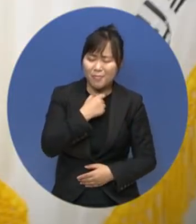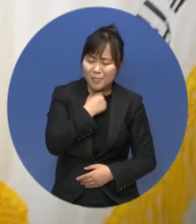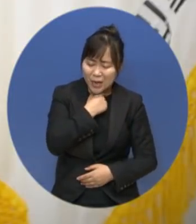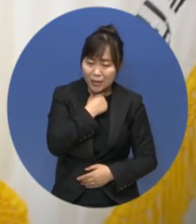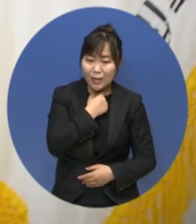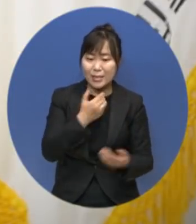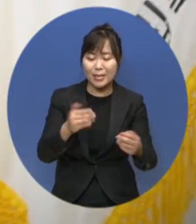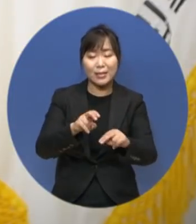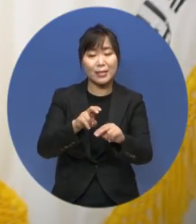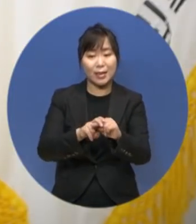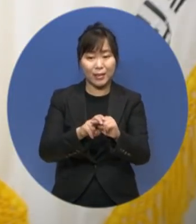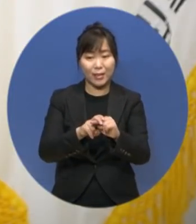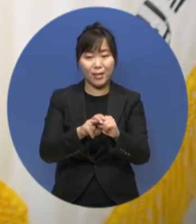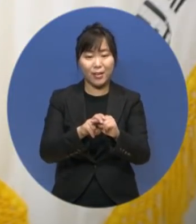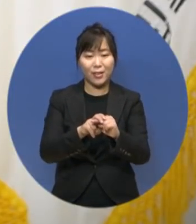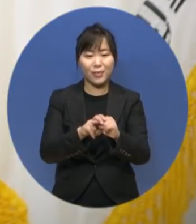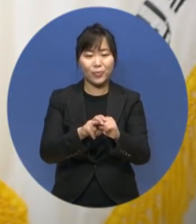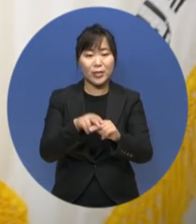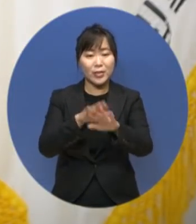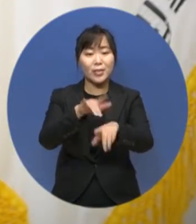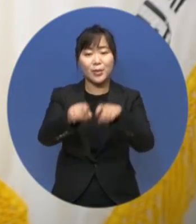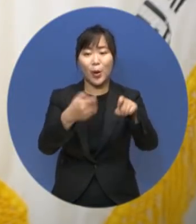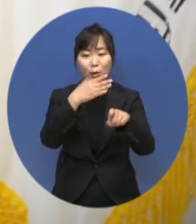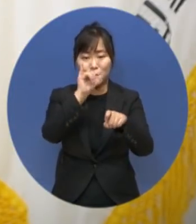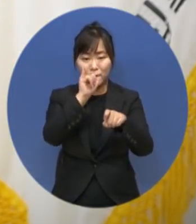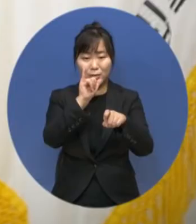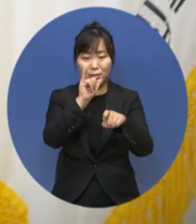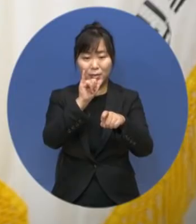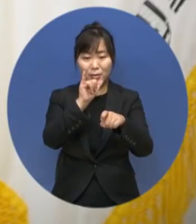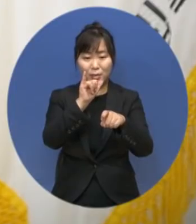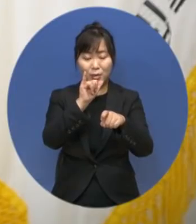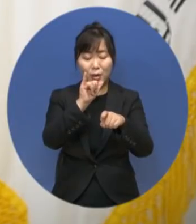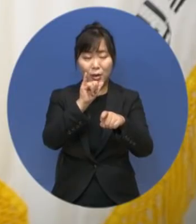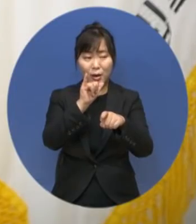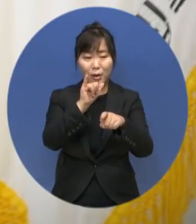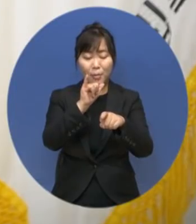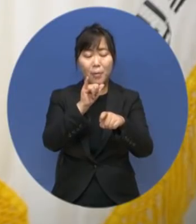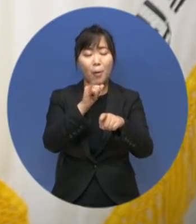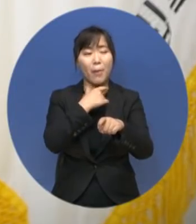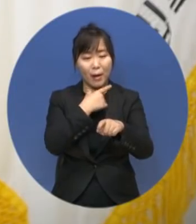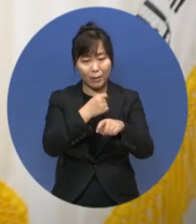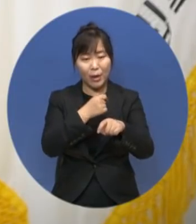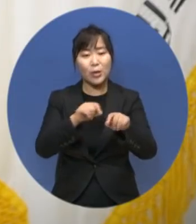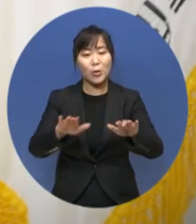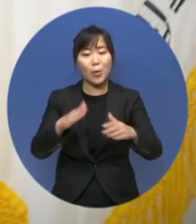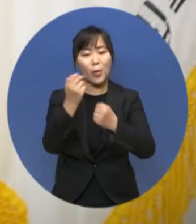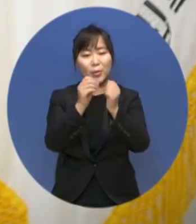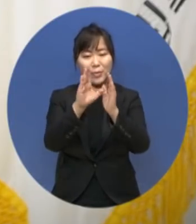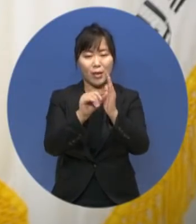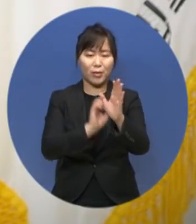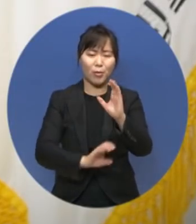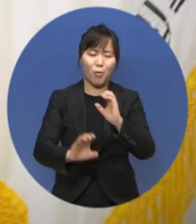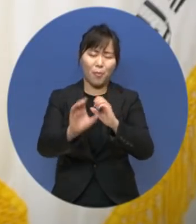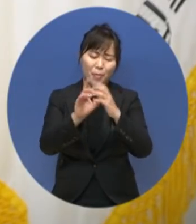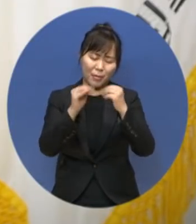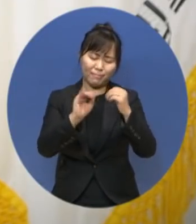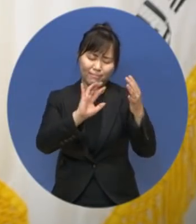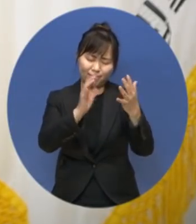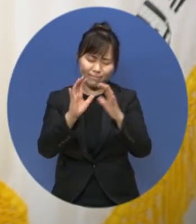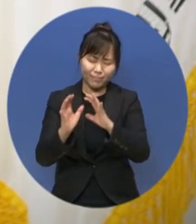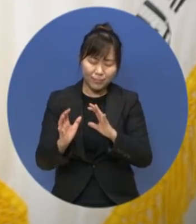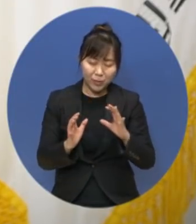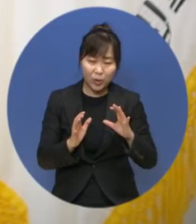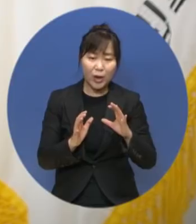있었던 일자리가 실현할 수 있는 일자리가 될 수 있도록 오늘의 워크숍에서 더